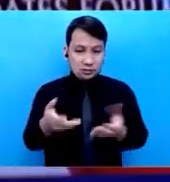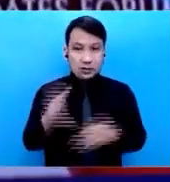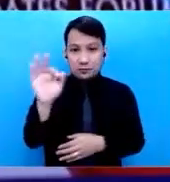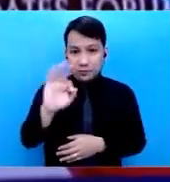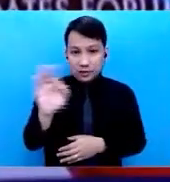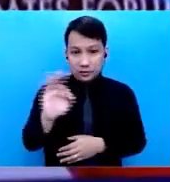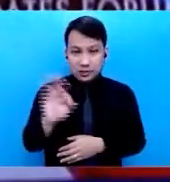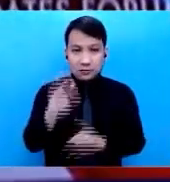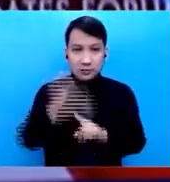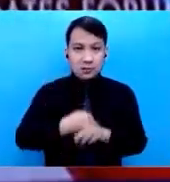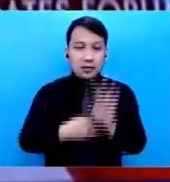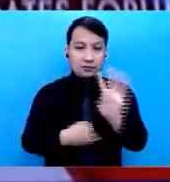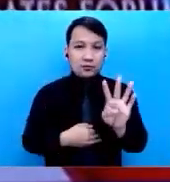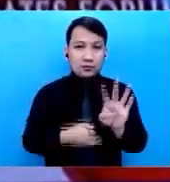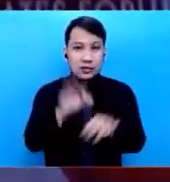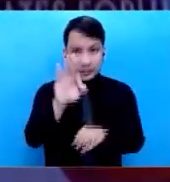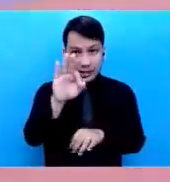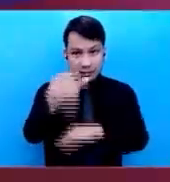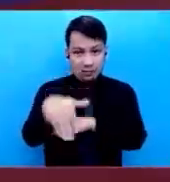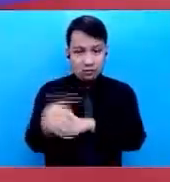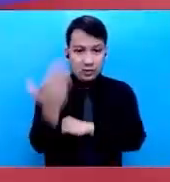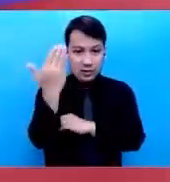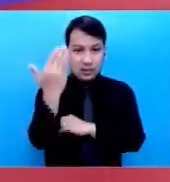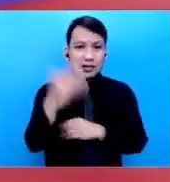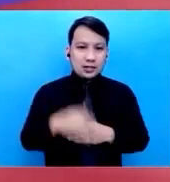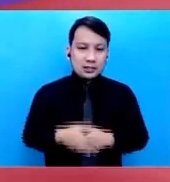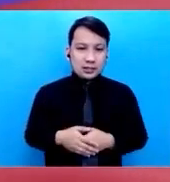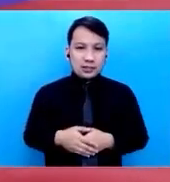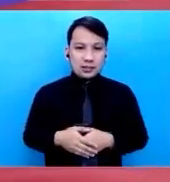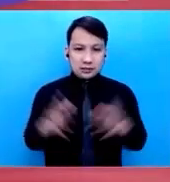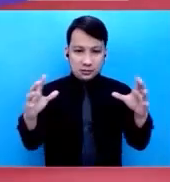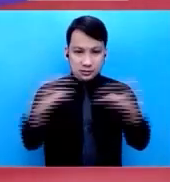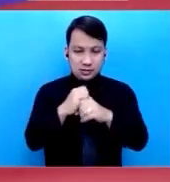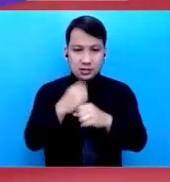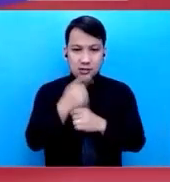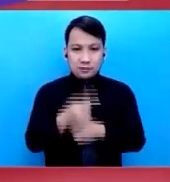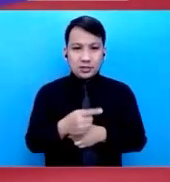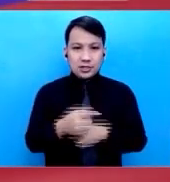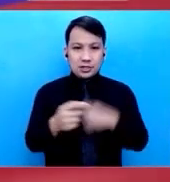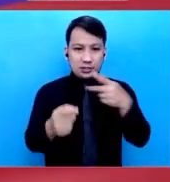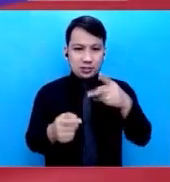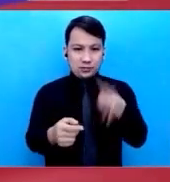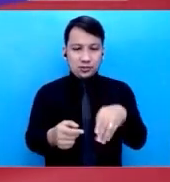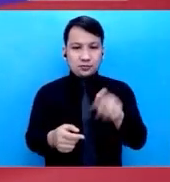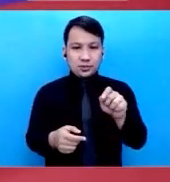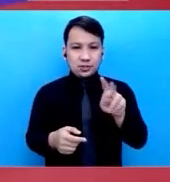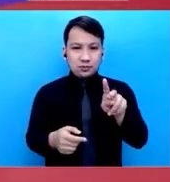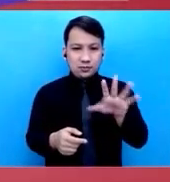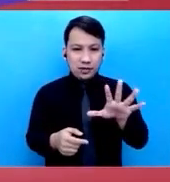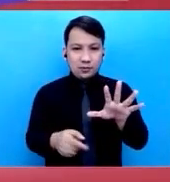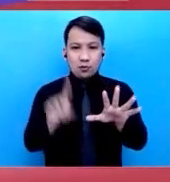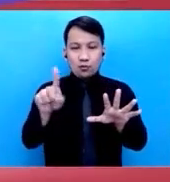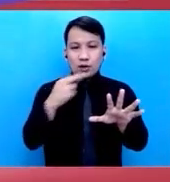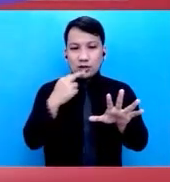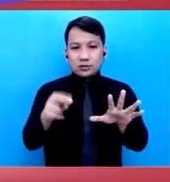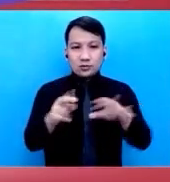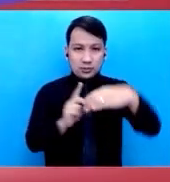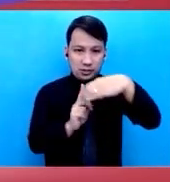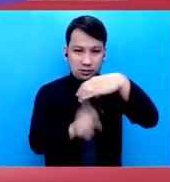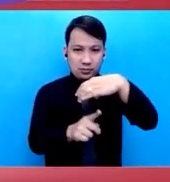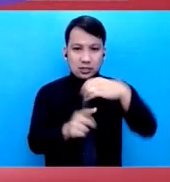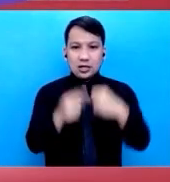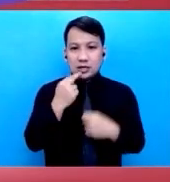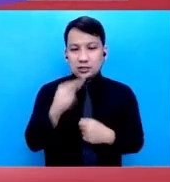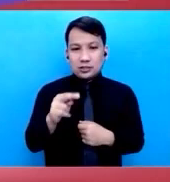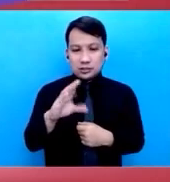February 4, alas 9 ng umaga. Pinagsanib-puwersa ng KBP ang TV5, One News, ABS-CBN,